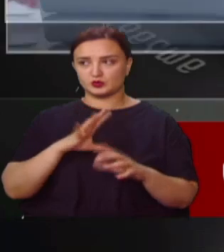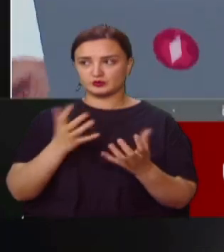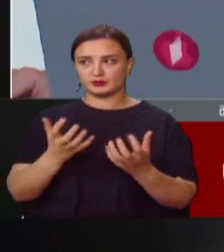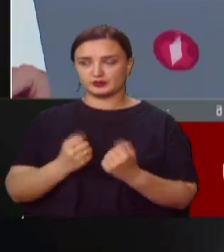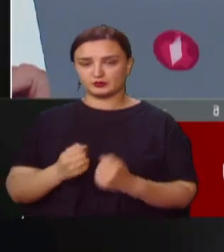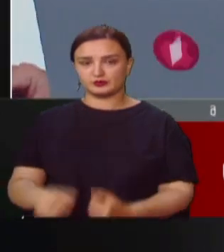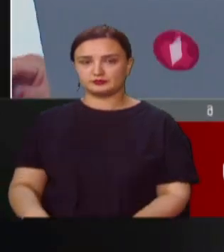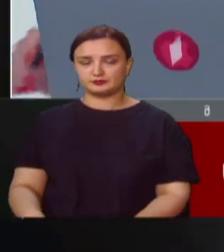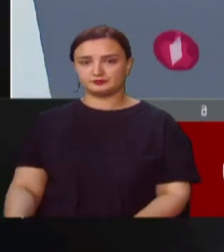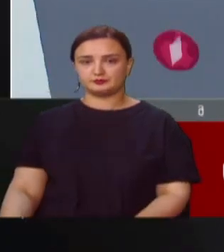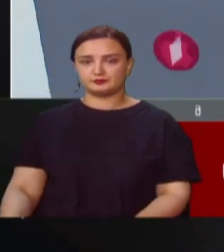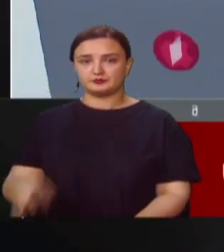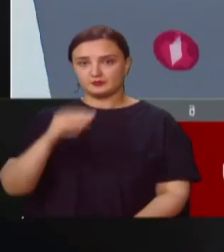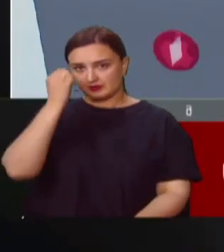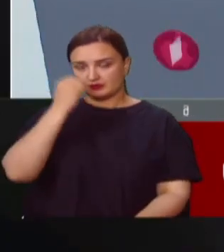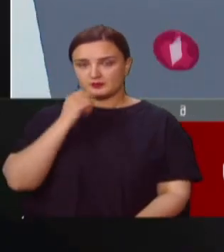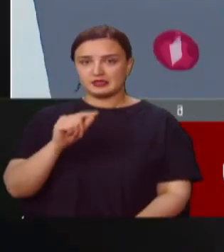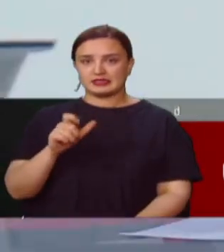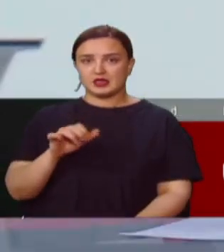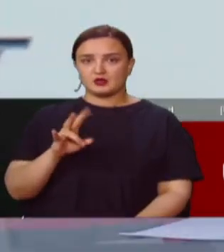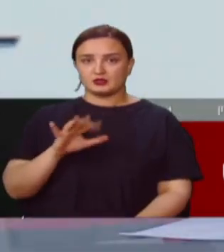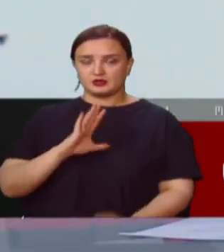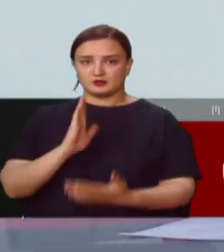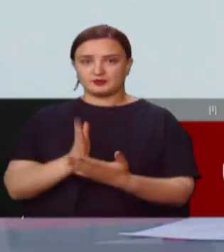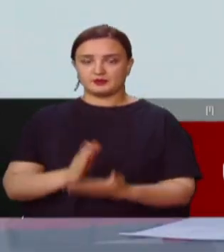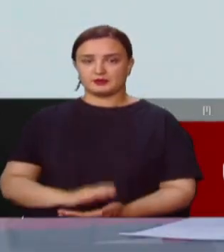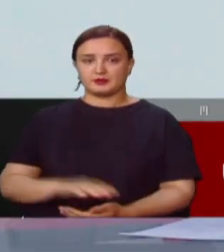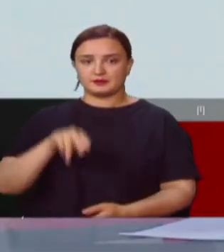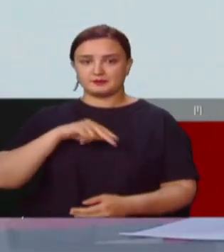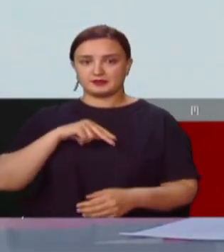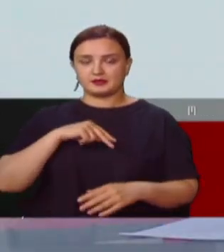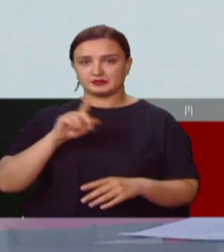მიღებული. მადლობა თეონა. თეონა მანაგაძე იყო პირდაპირ ეთერში